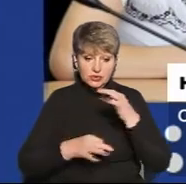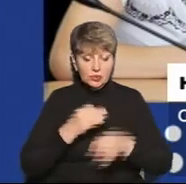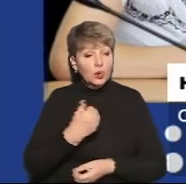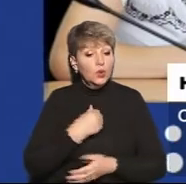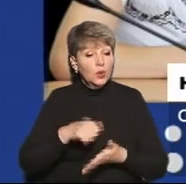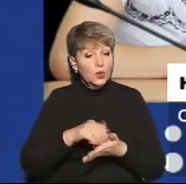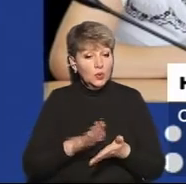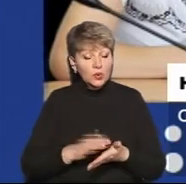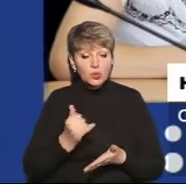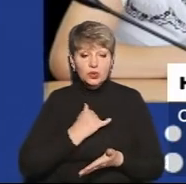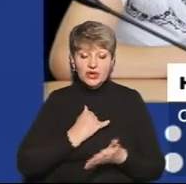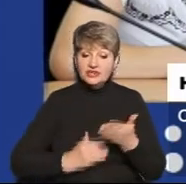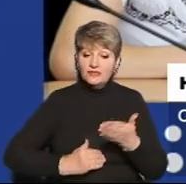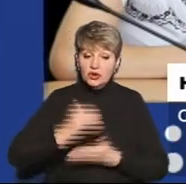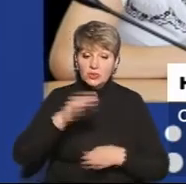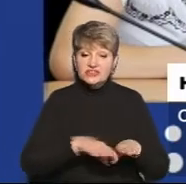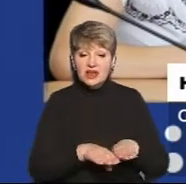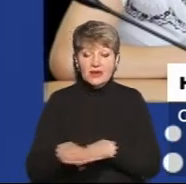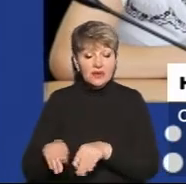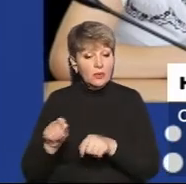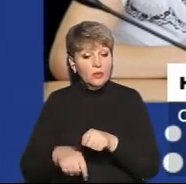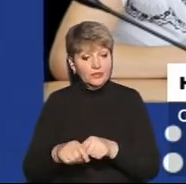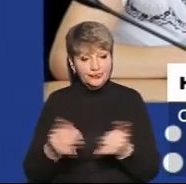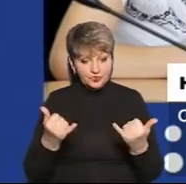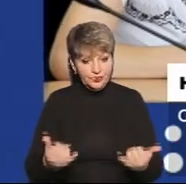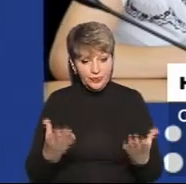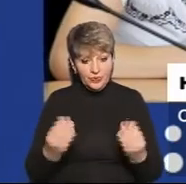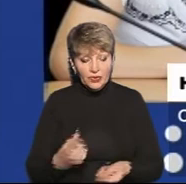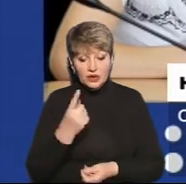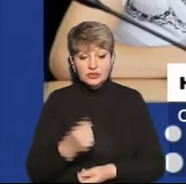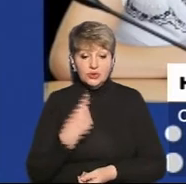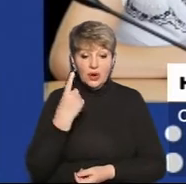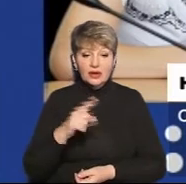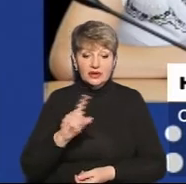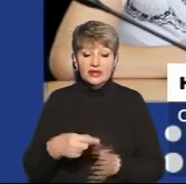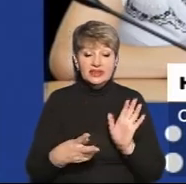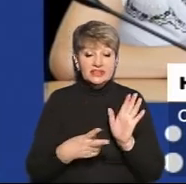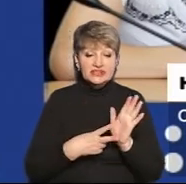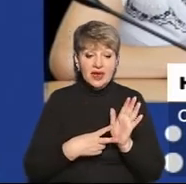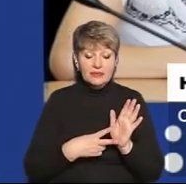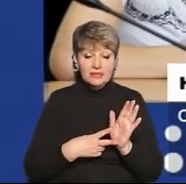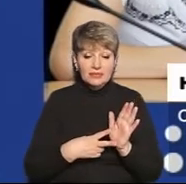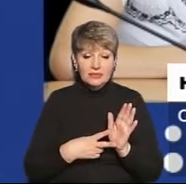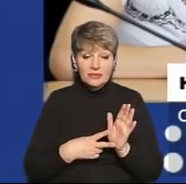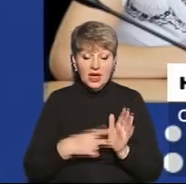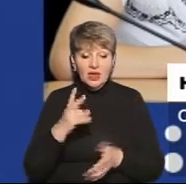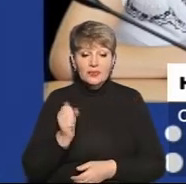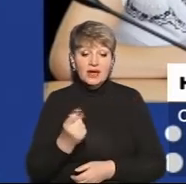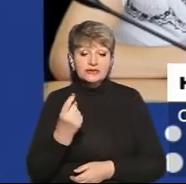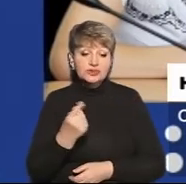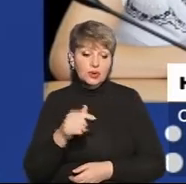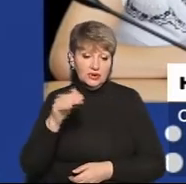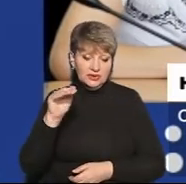відмітити, що у нас високий рівень тестувань на сьогодні і становить 101,7 тестувань на 100 тисяч